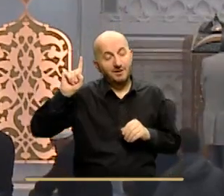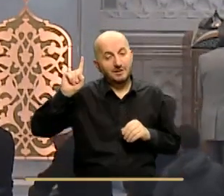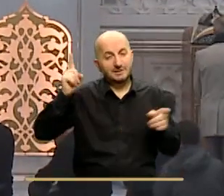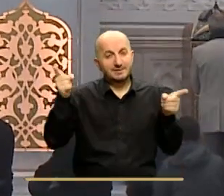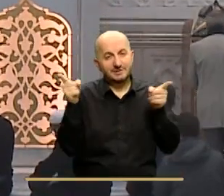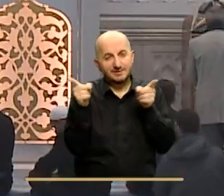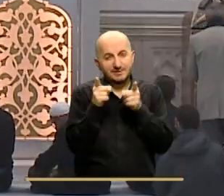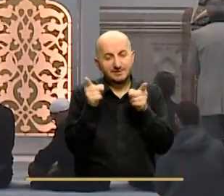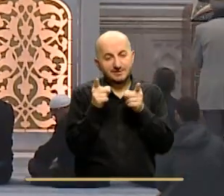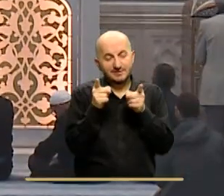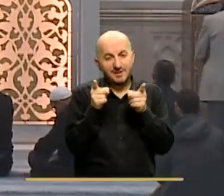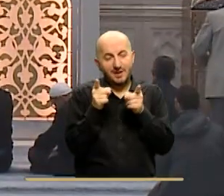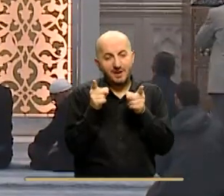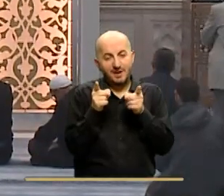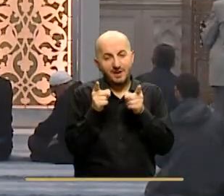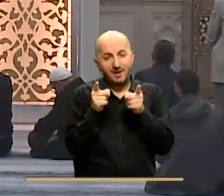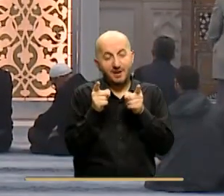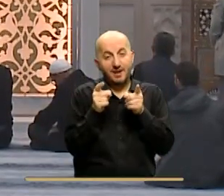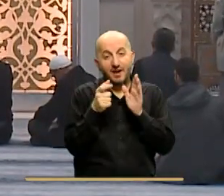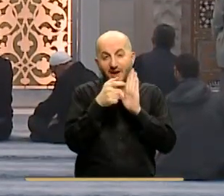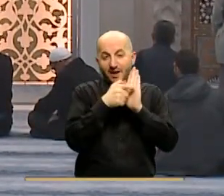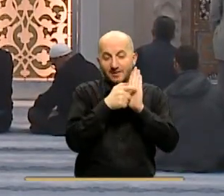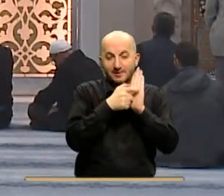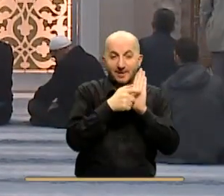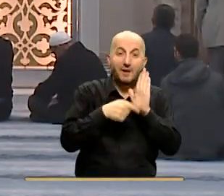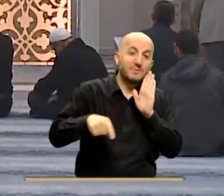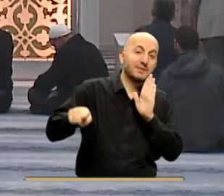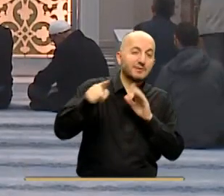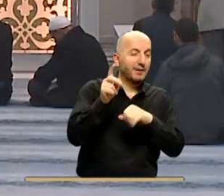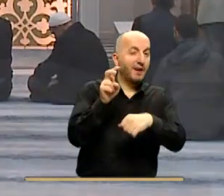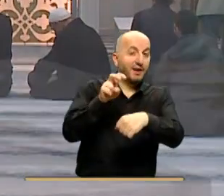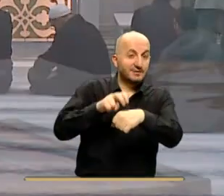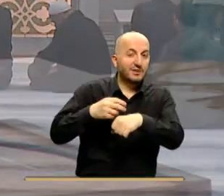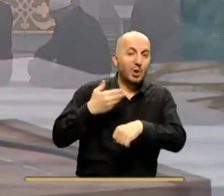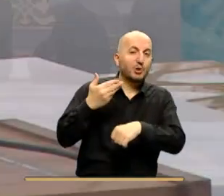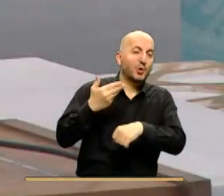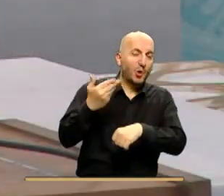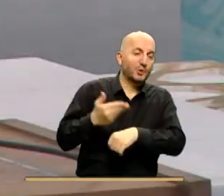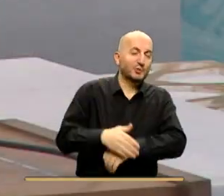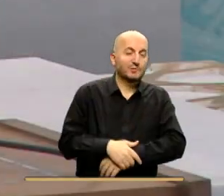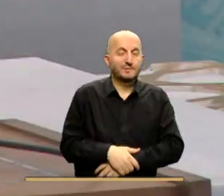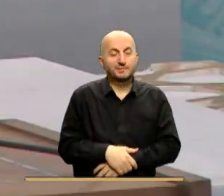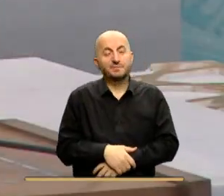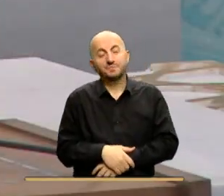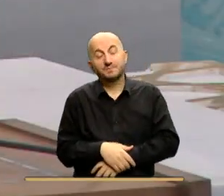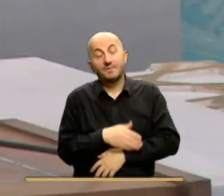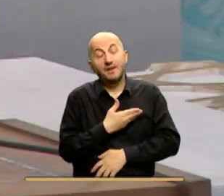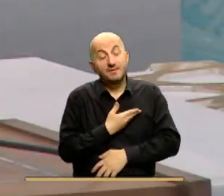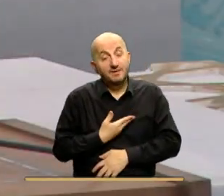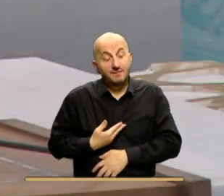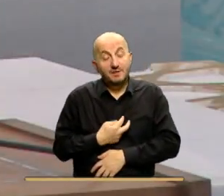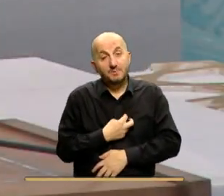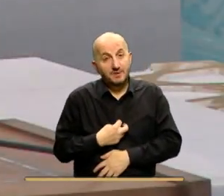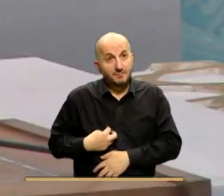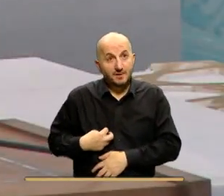kısa öz bir ayetle bize hatırlatıyor değerli kardeşlerim. Sevgili Peygamberimiz sallallahu aleyhi